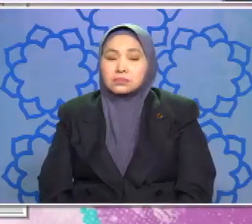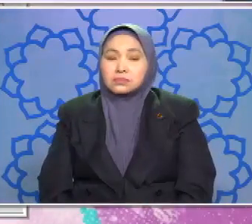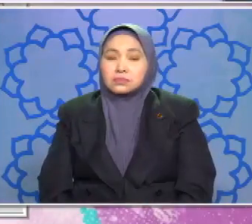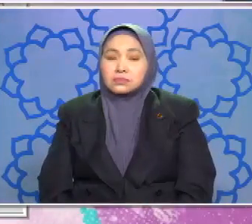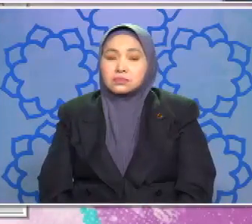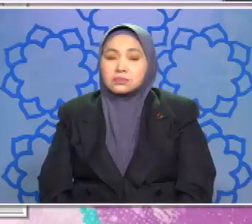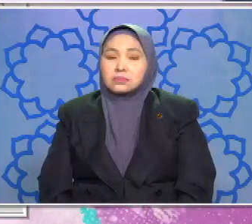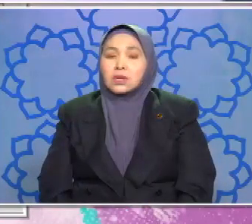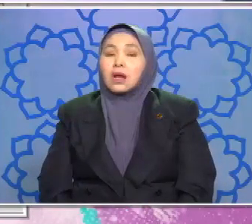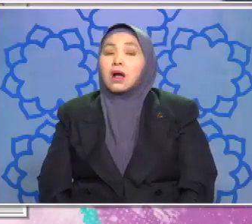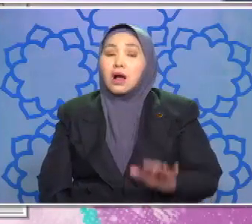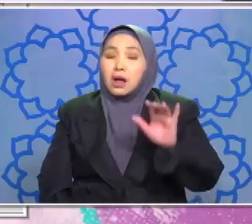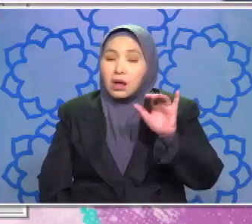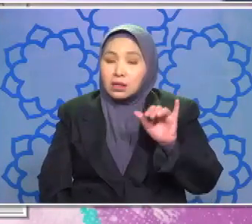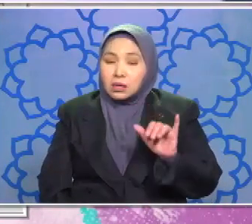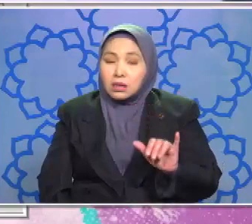dhilaluh